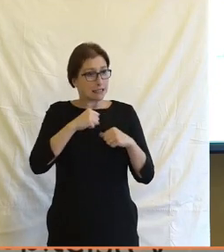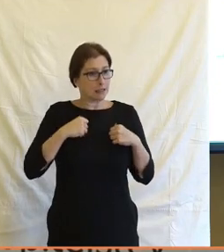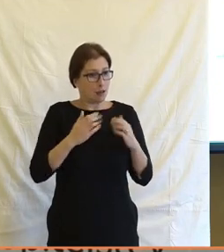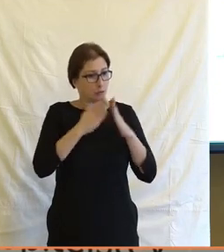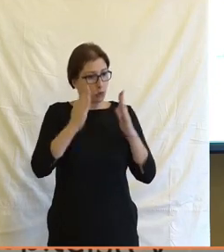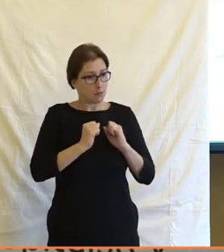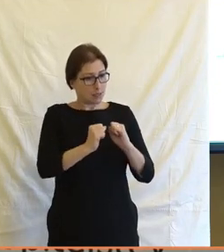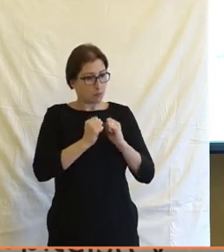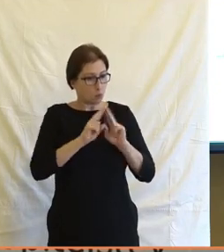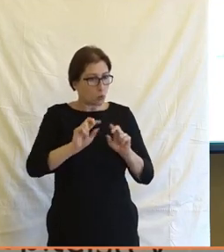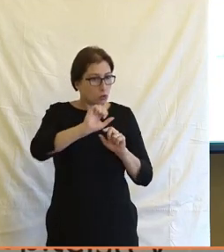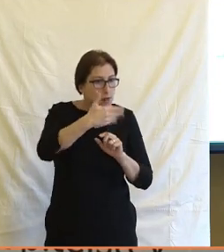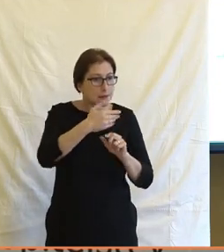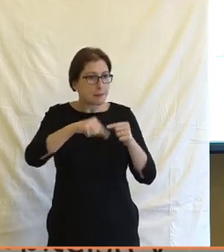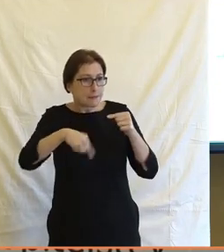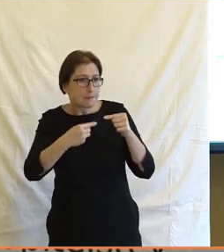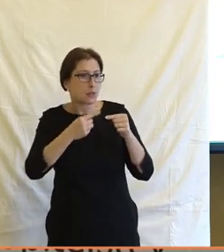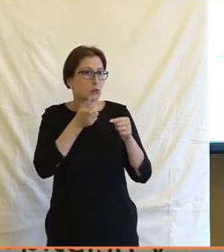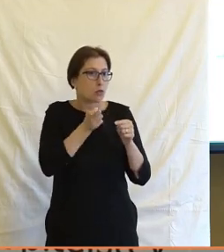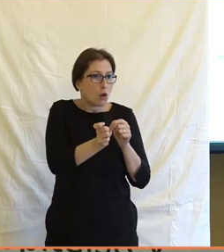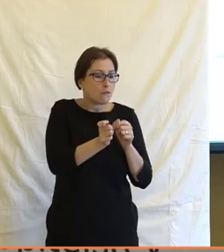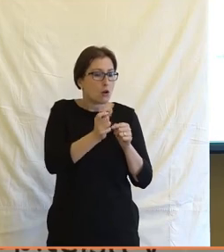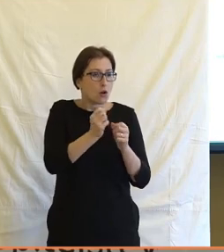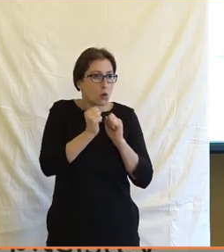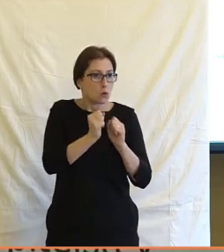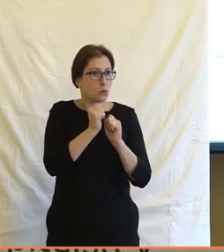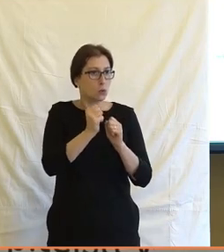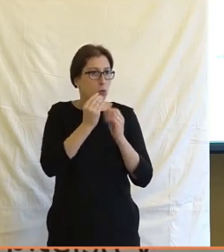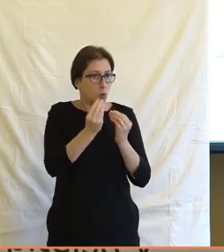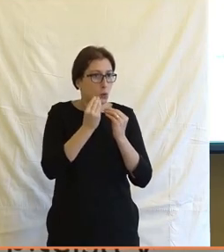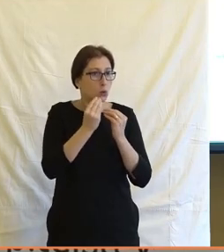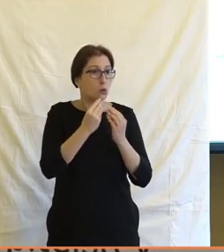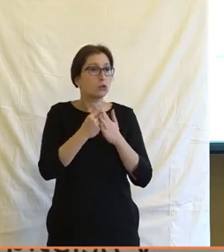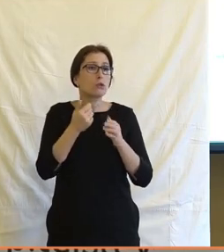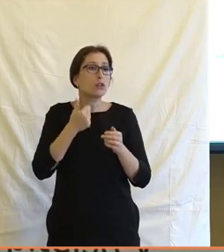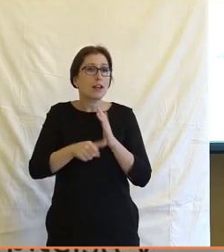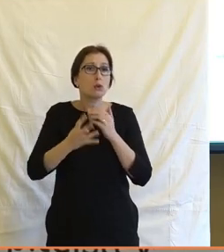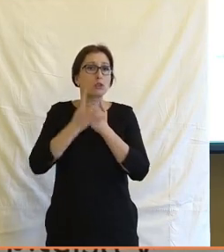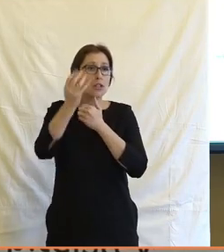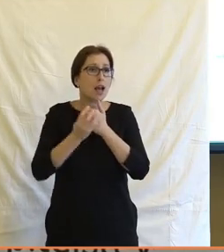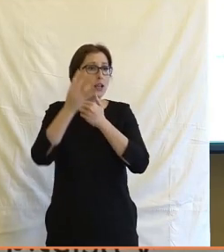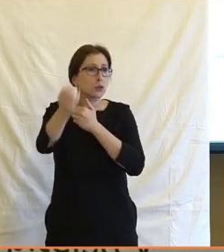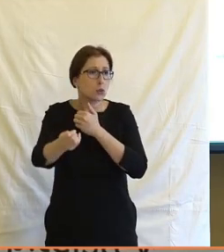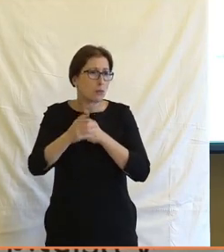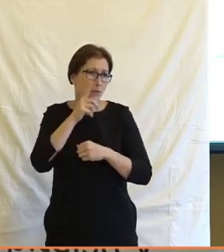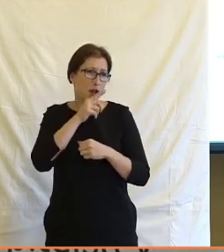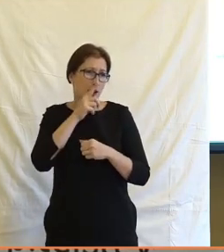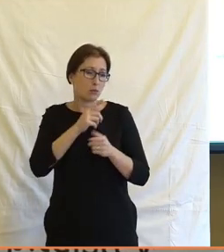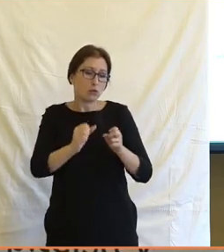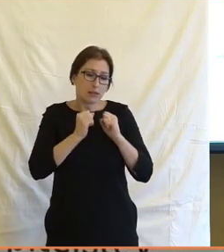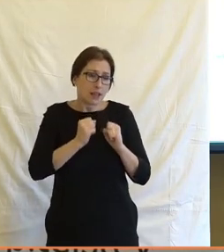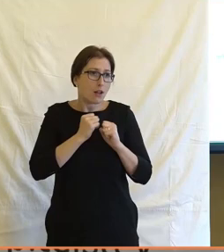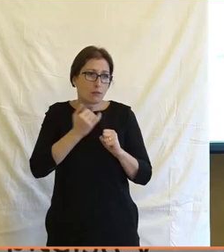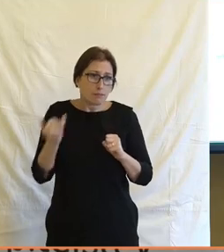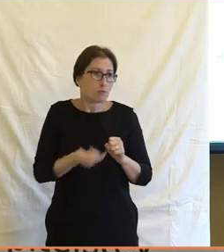nečekal jen na ty rehabilitační vlastně pracovníky nebo na to, že se tam ukáže jednou za 14 dnů, ale můžete vlastně